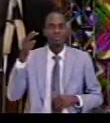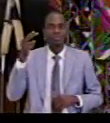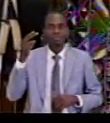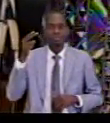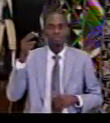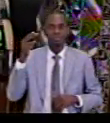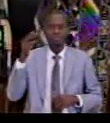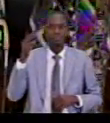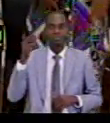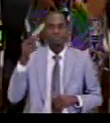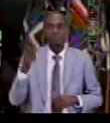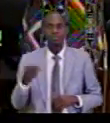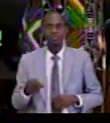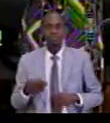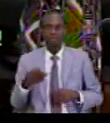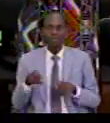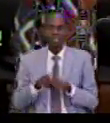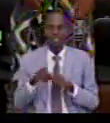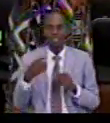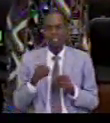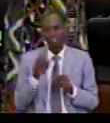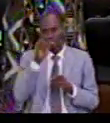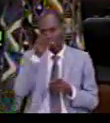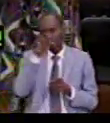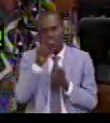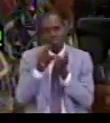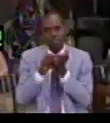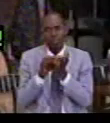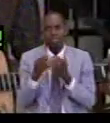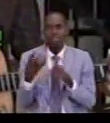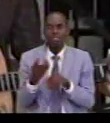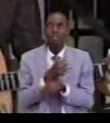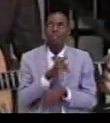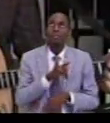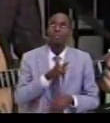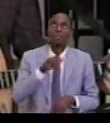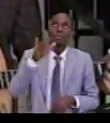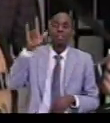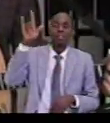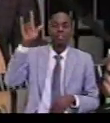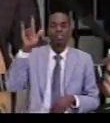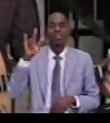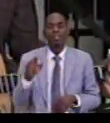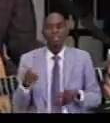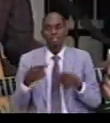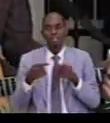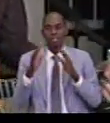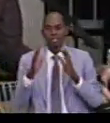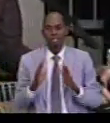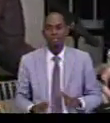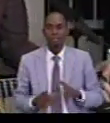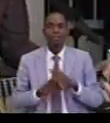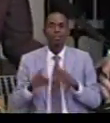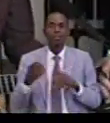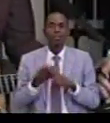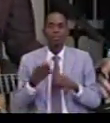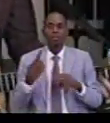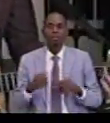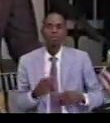haut. Comme l'aigle prend ton envol, l'ennemi fuit devant